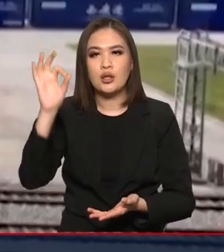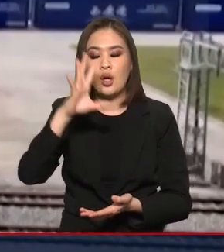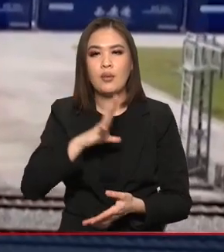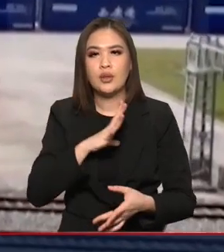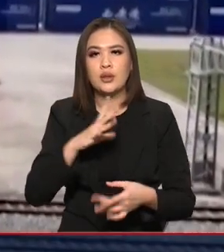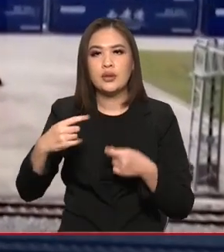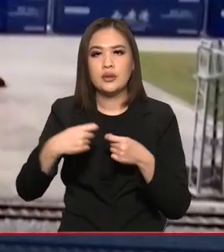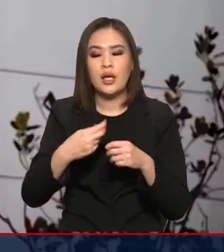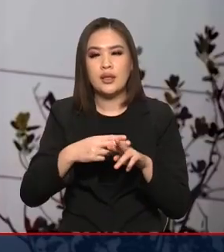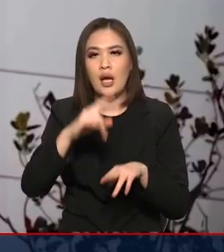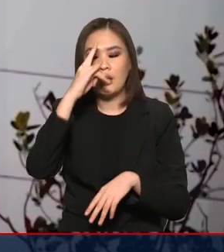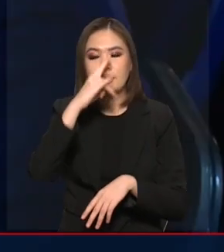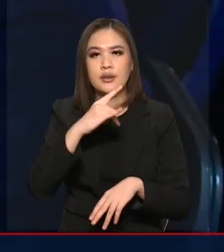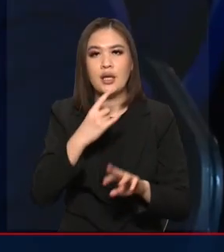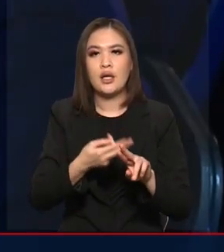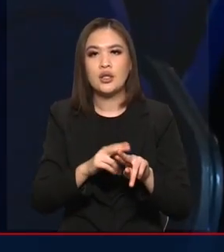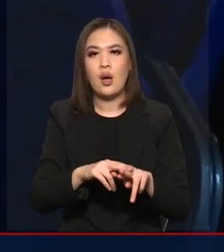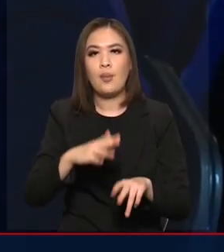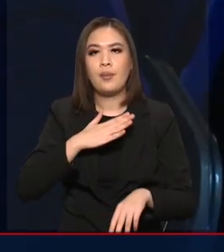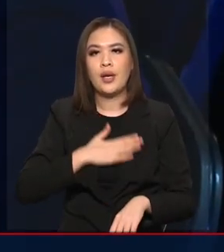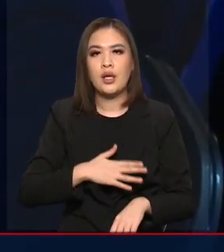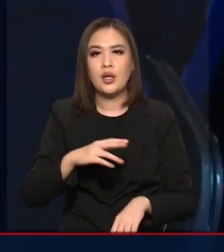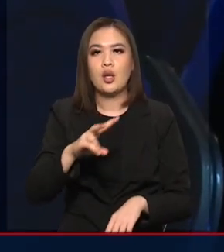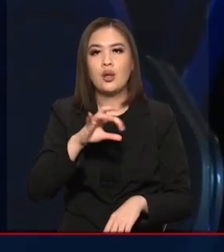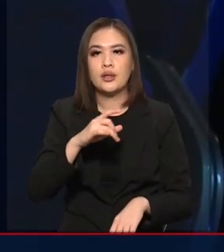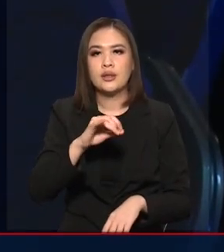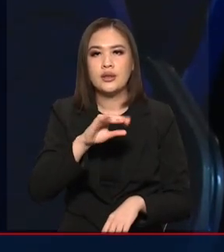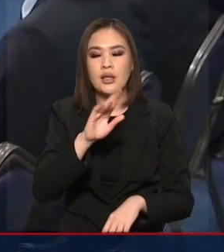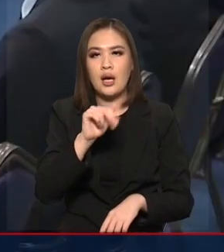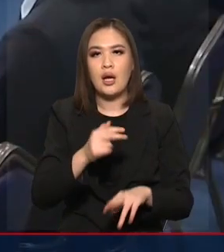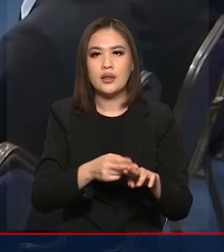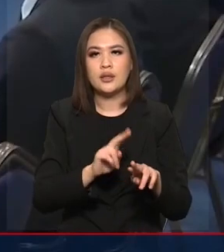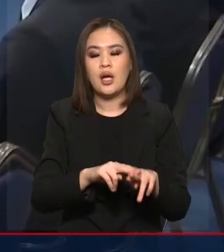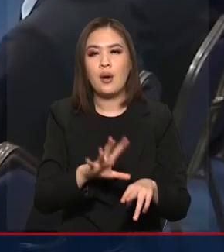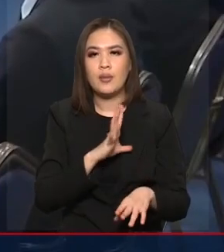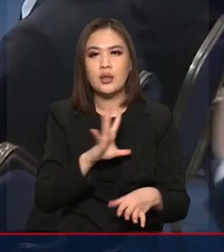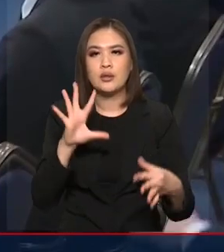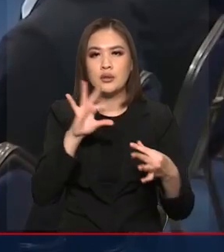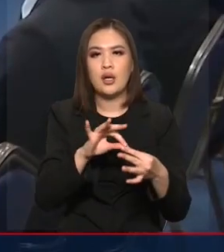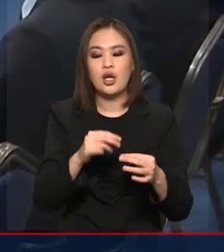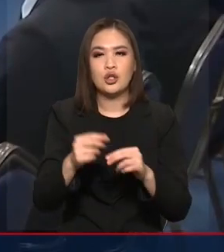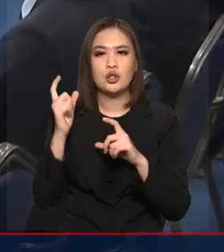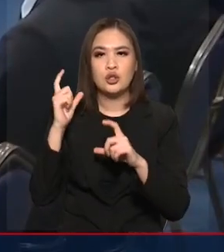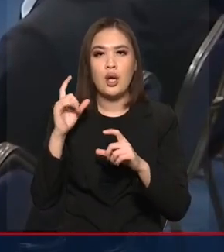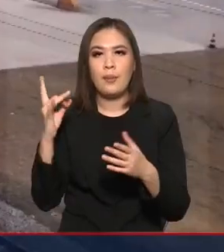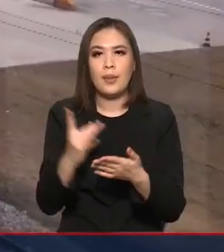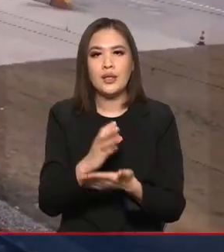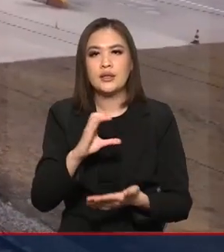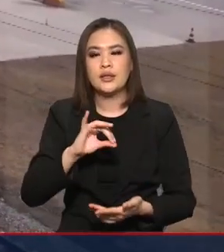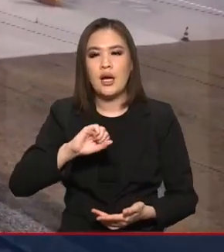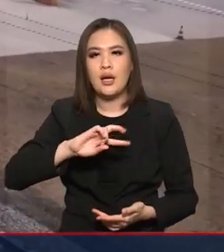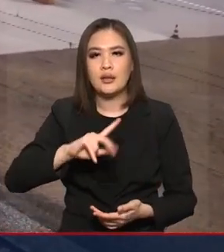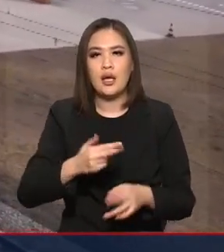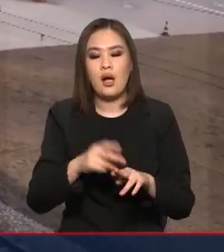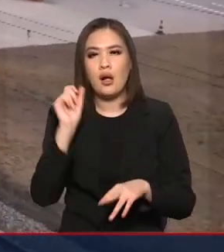тұр. Арадағы Қазақстан үшін тіпті қолайлы. Көлік логистика терминалы іске қосылысымен жүк тиелген алғашқы құрам Сияньнан